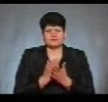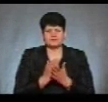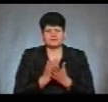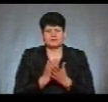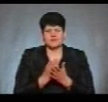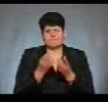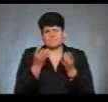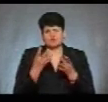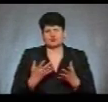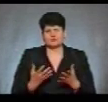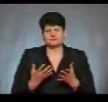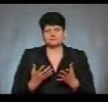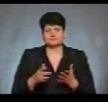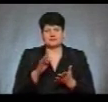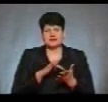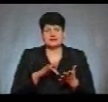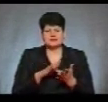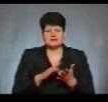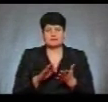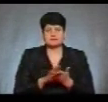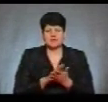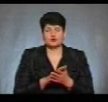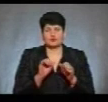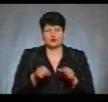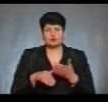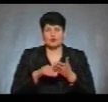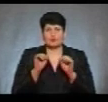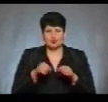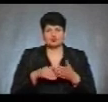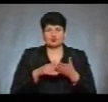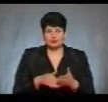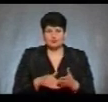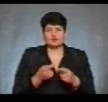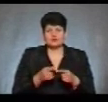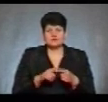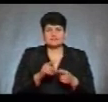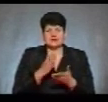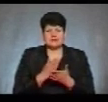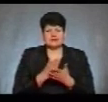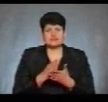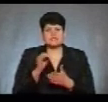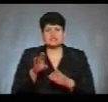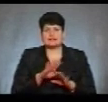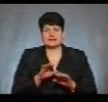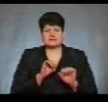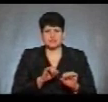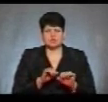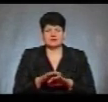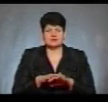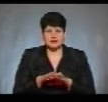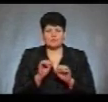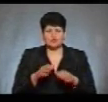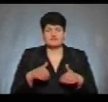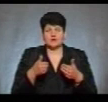Форма є досить простою. Центри безоплатної правової допомоги, вони можуть допомогти, якщо це відповідно є соціально незахищені верстви населення, до яких можна